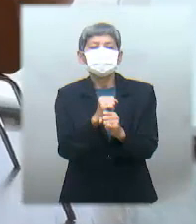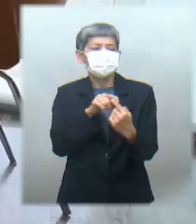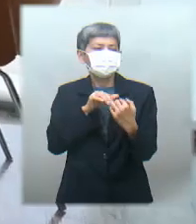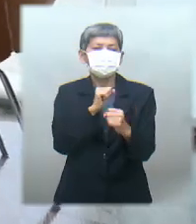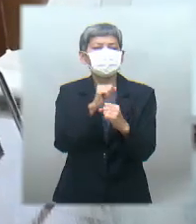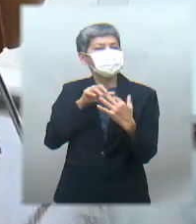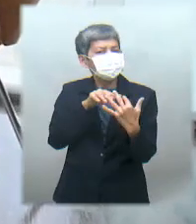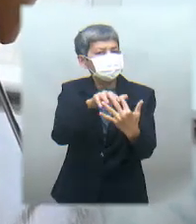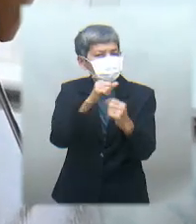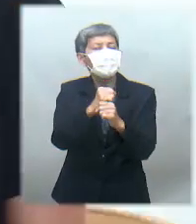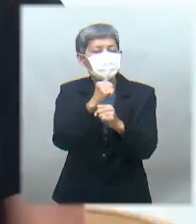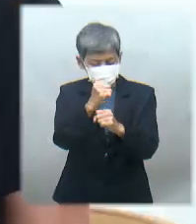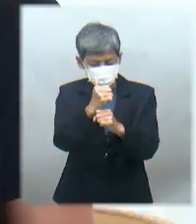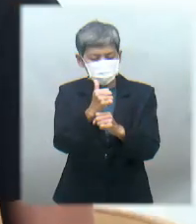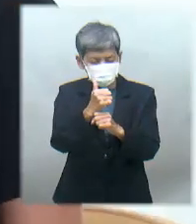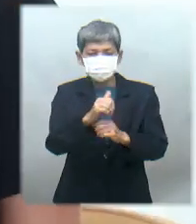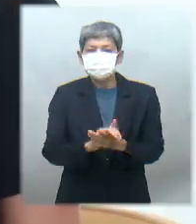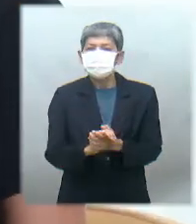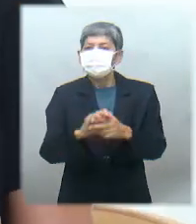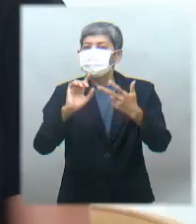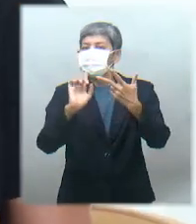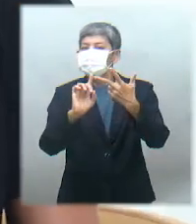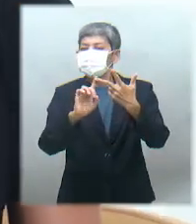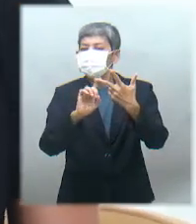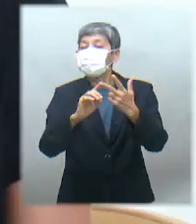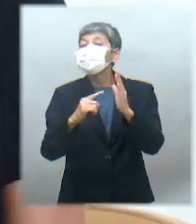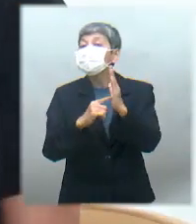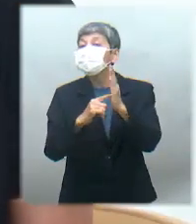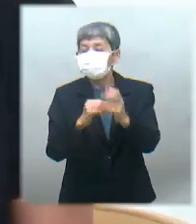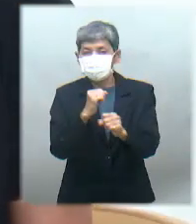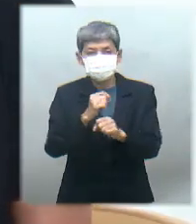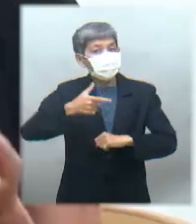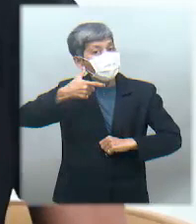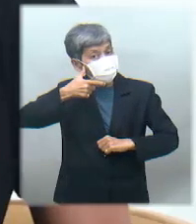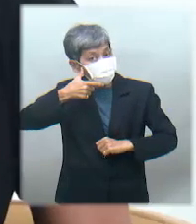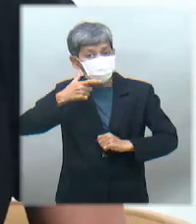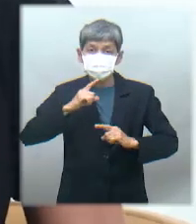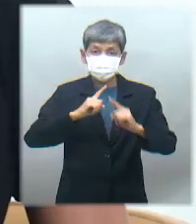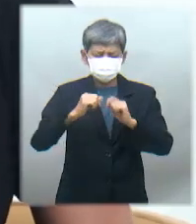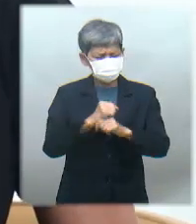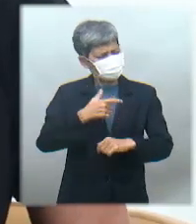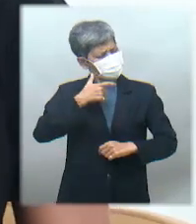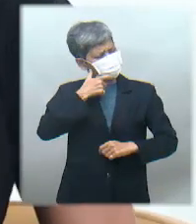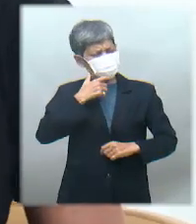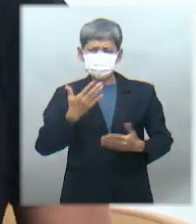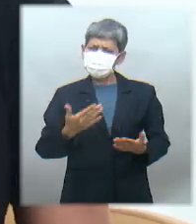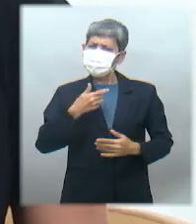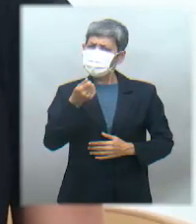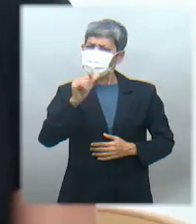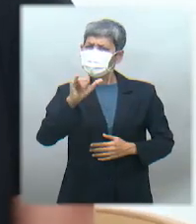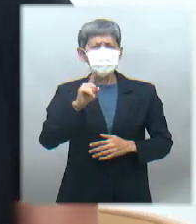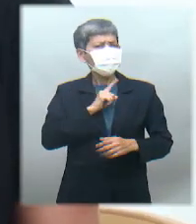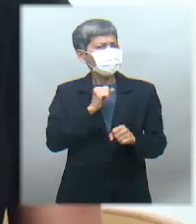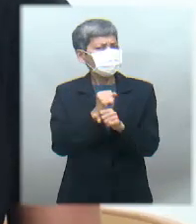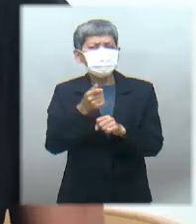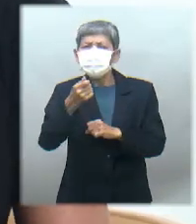ดดีขึ้นอะไรอยงี้ค่ะหรือร่มถึงหรืออย่เช่นงานคอร์เซ็ติอ garden, แนว่ เรามี AI ใผด